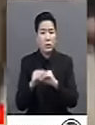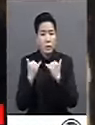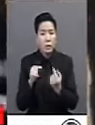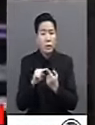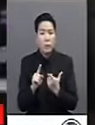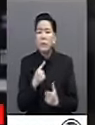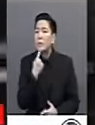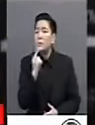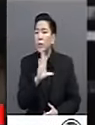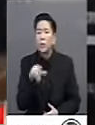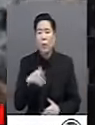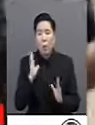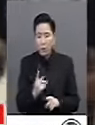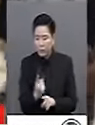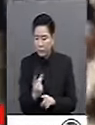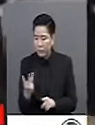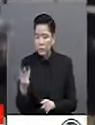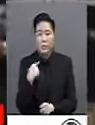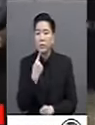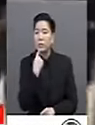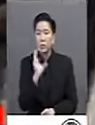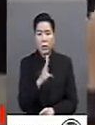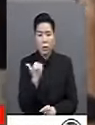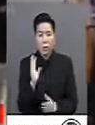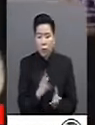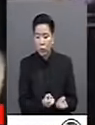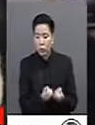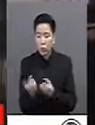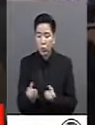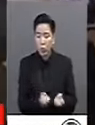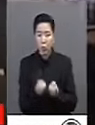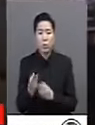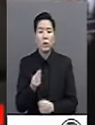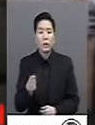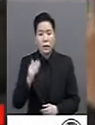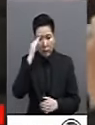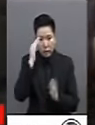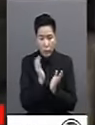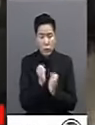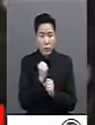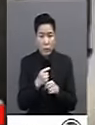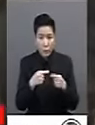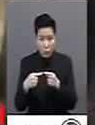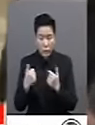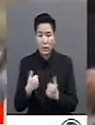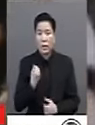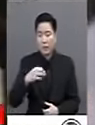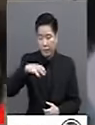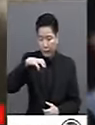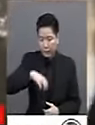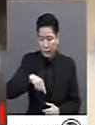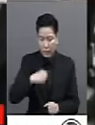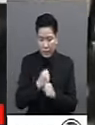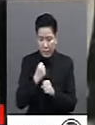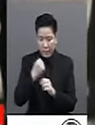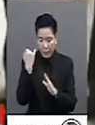าไม่เปิดเผยว่ามีจำนวนกี่รายนะคะโดยจะทยอยส่งมอบตัวให้เจ้าหน้าที่ดำเนินการแล้วก็ให้กองบังคับการปราบปรามการกระ